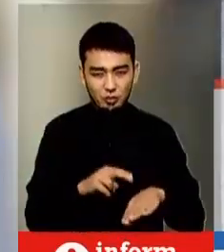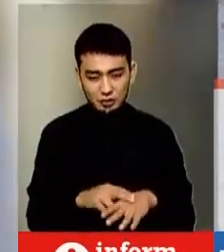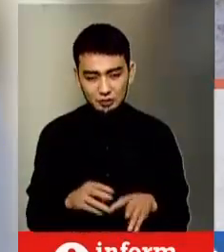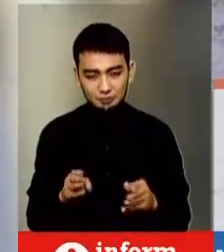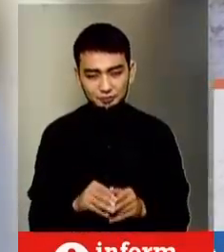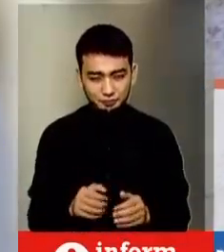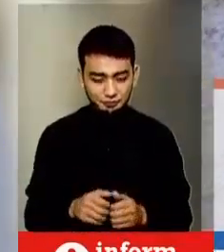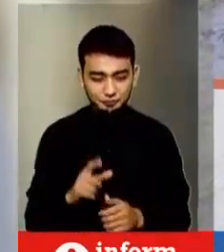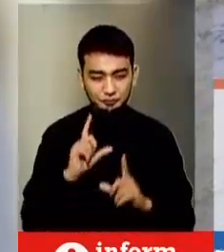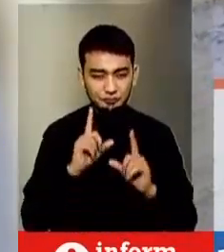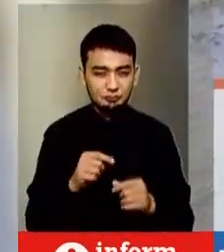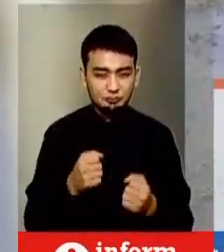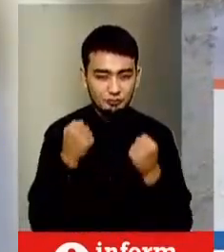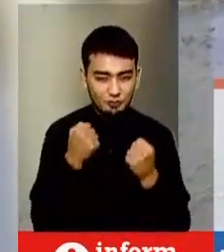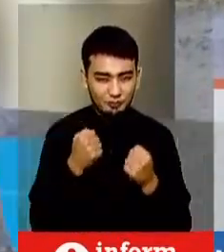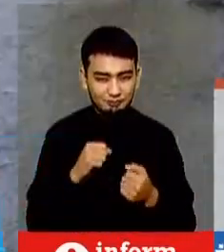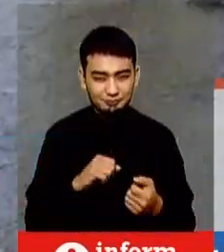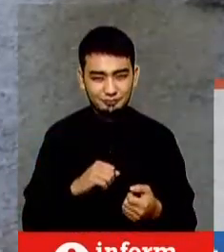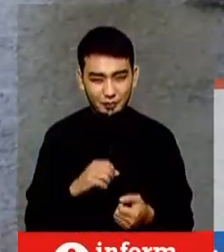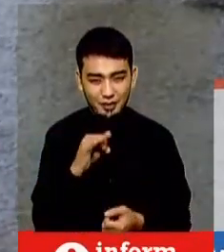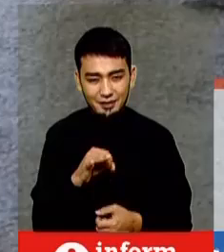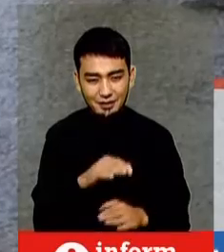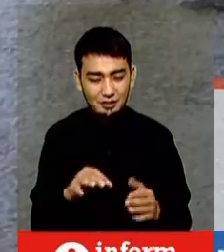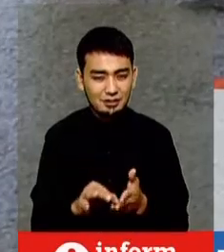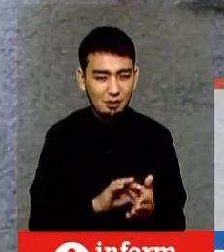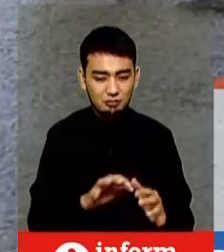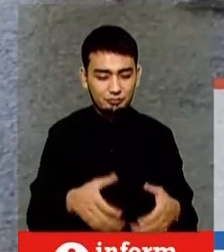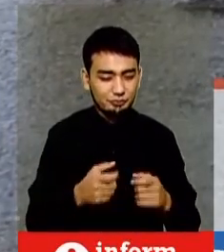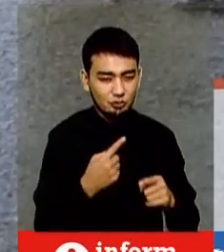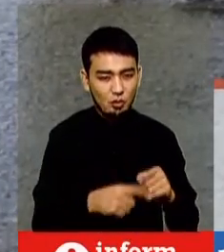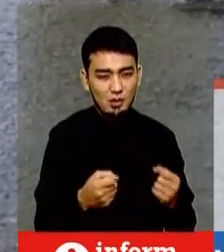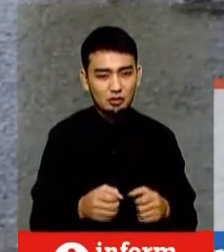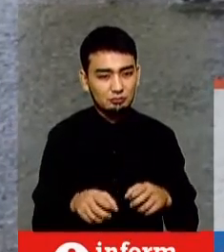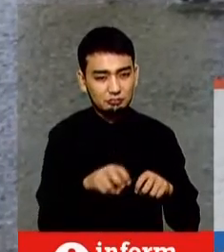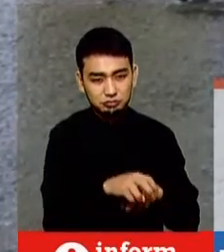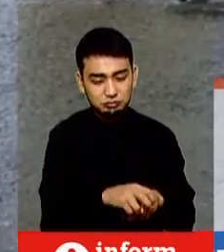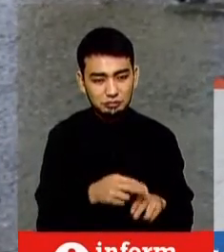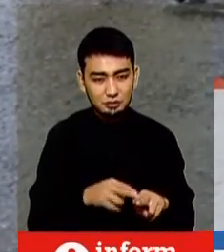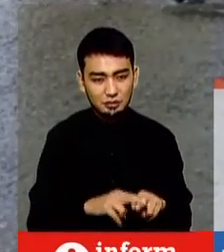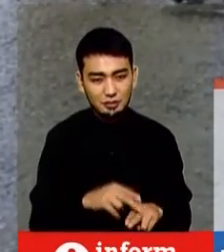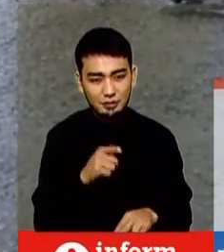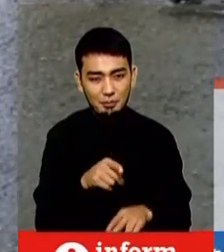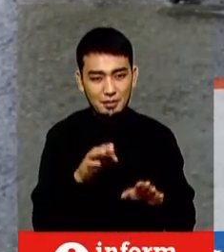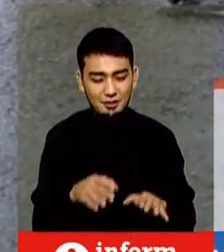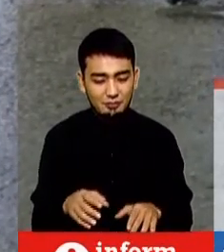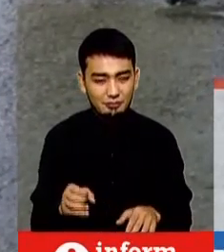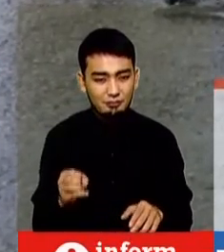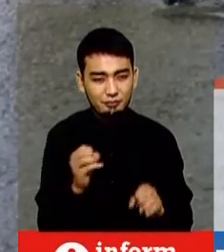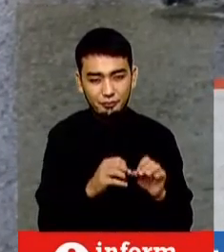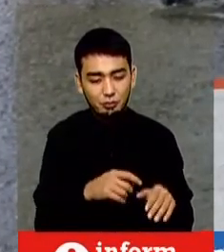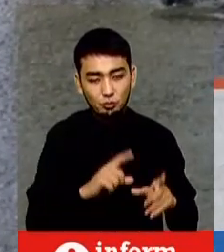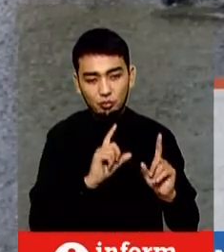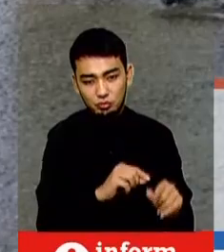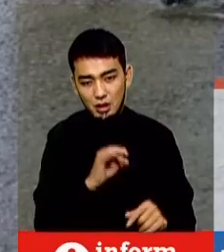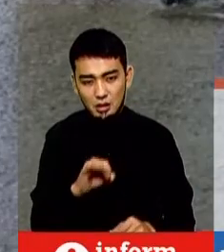на Олимпиаду. Детей сразу же эвакуировали и разместили в другие машины, движущиеся в этой колонне. Причина пожара –